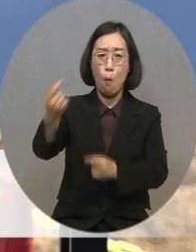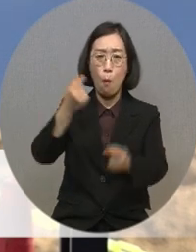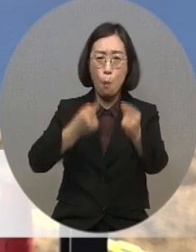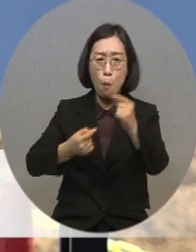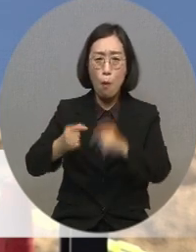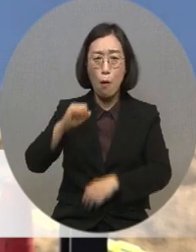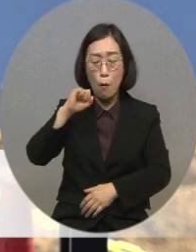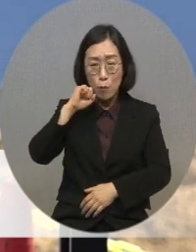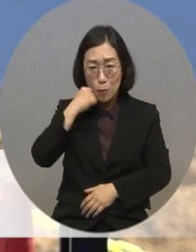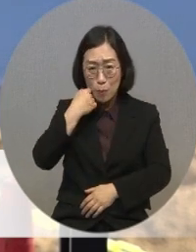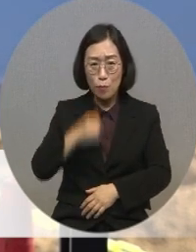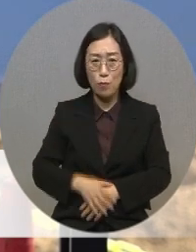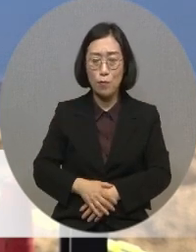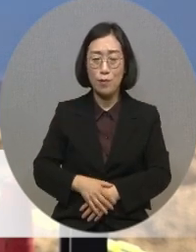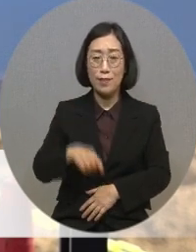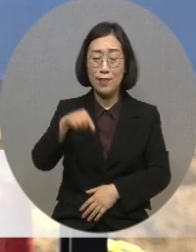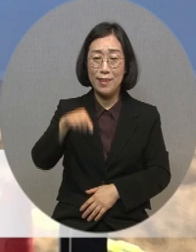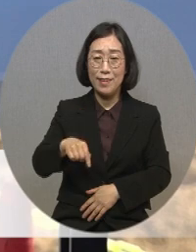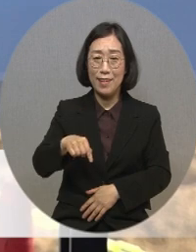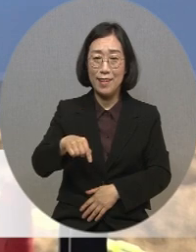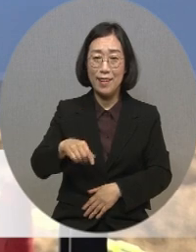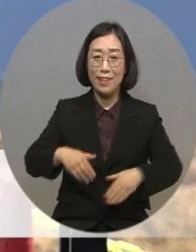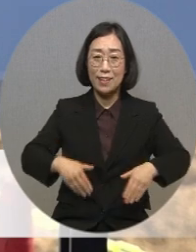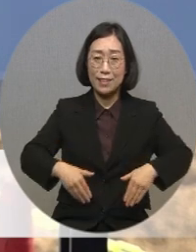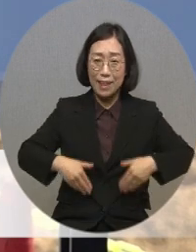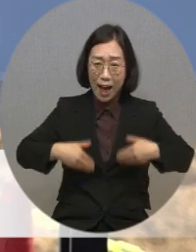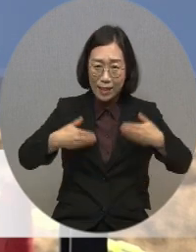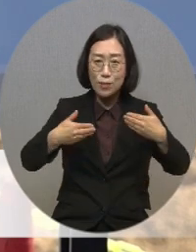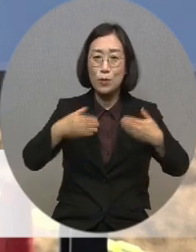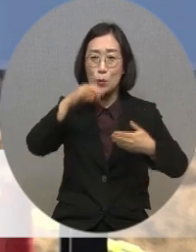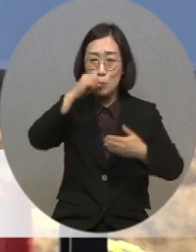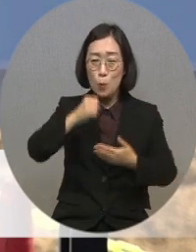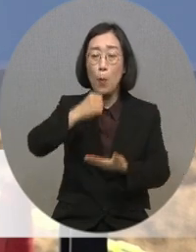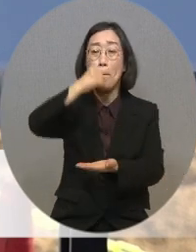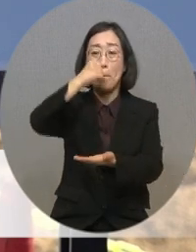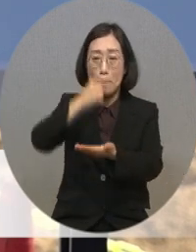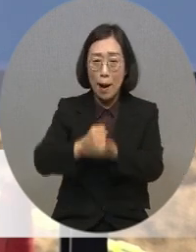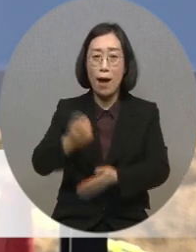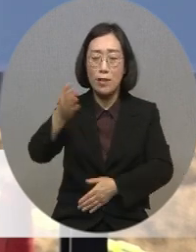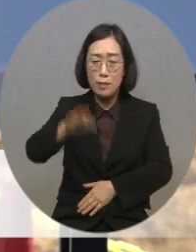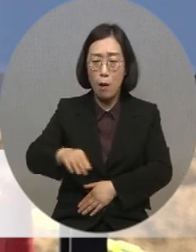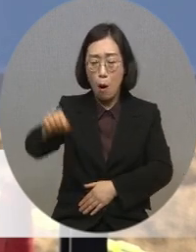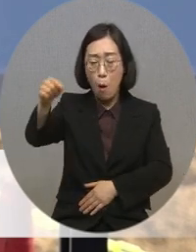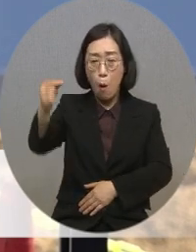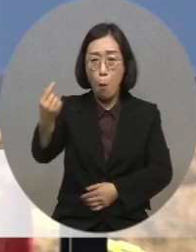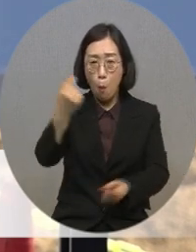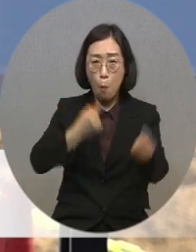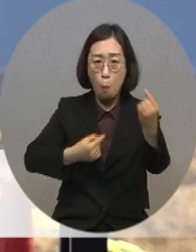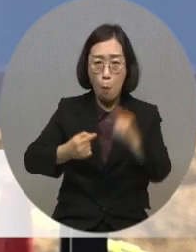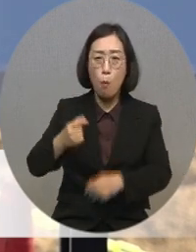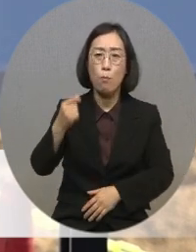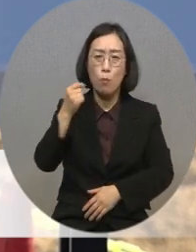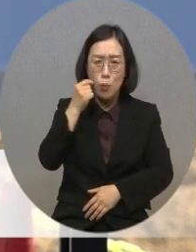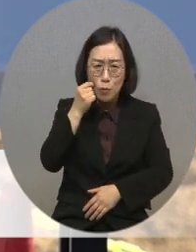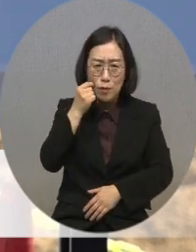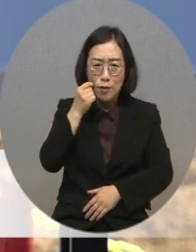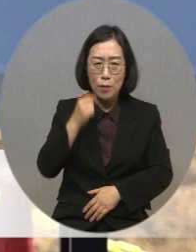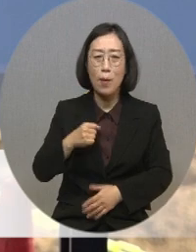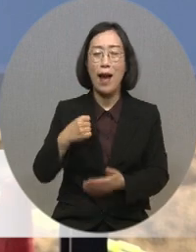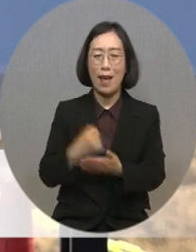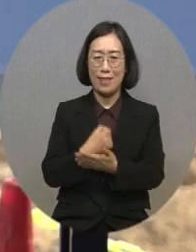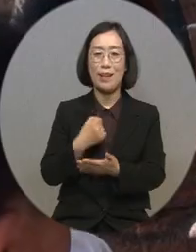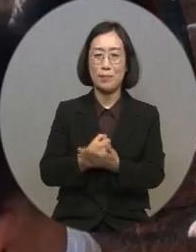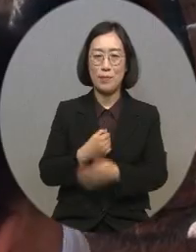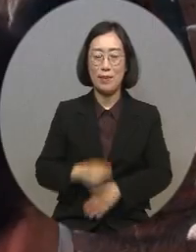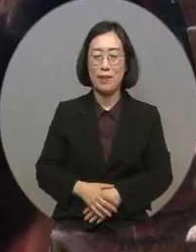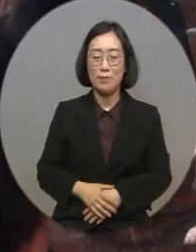떨어지고, 그래서 이 공간이 아주 따뜻한 공간인데 많이들 못 오시는 것 같아서 조금 안타깝기도 하고